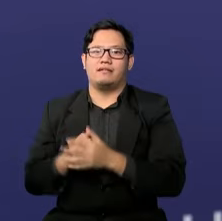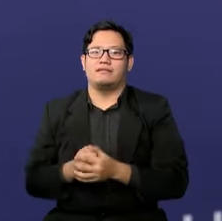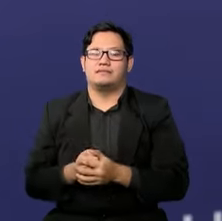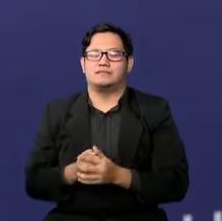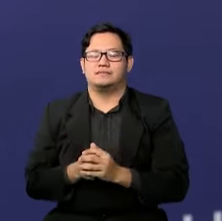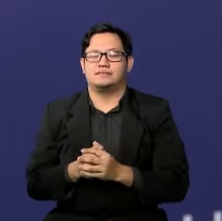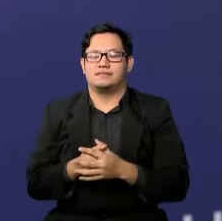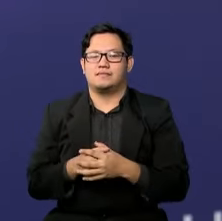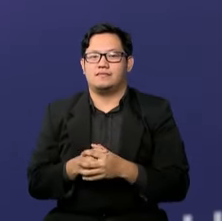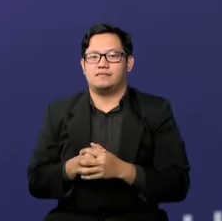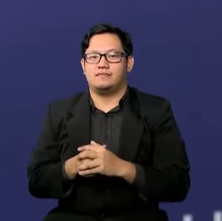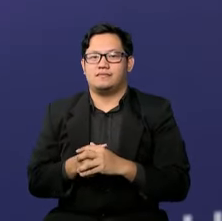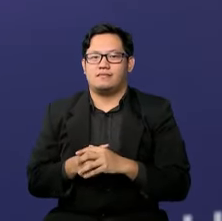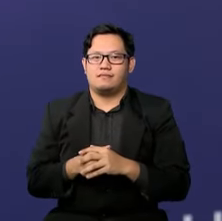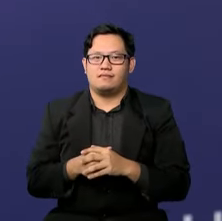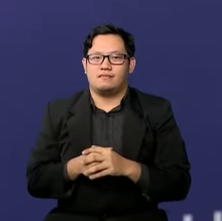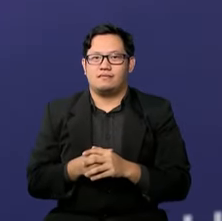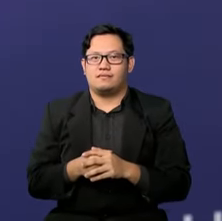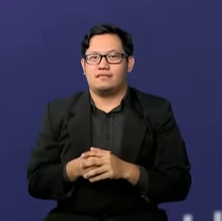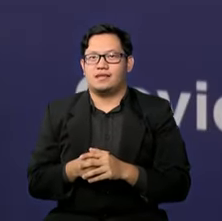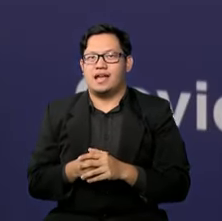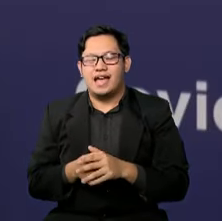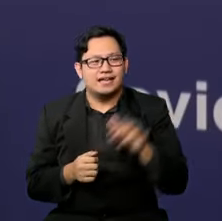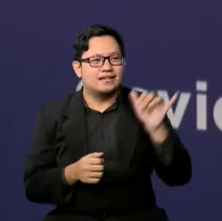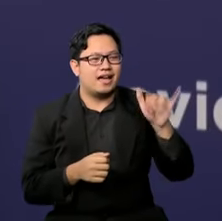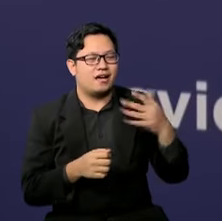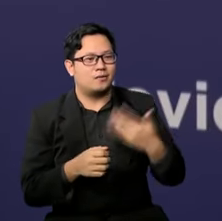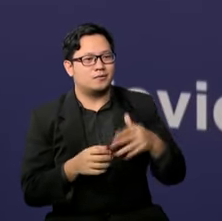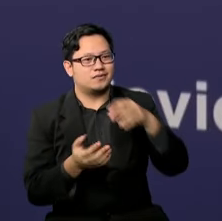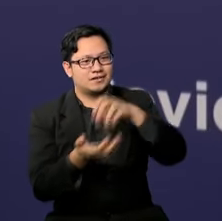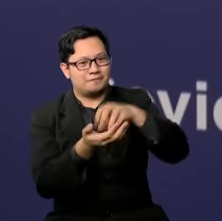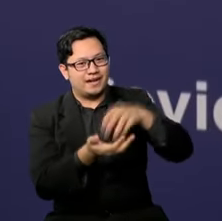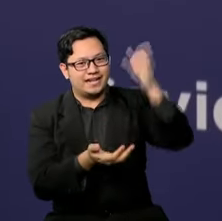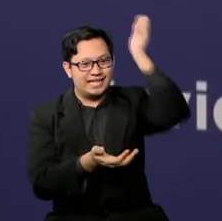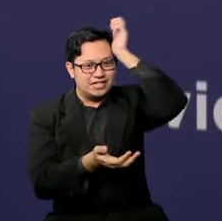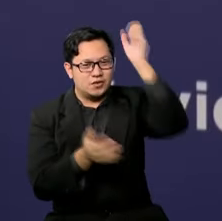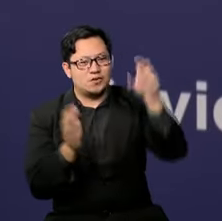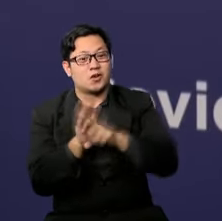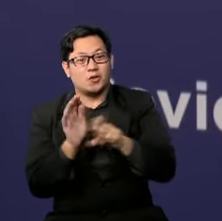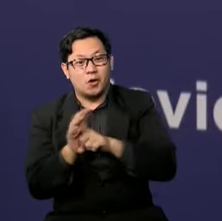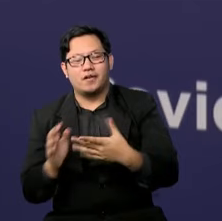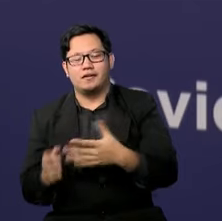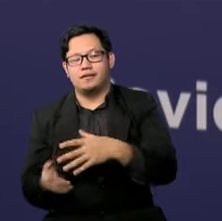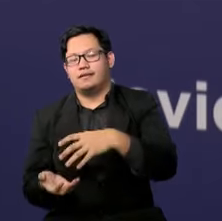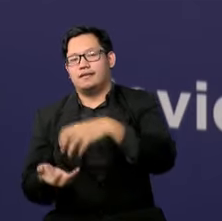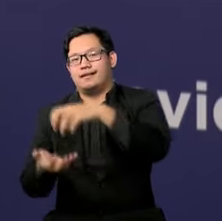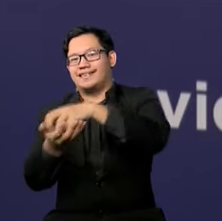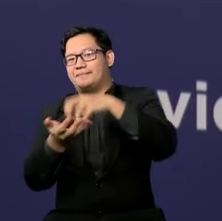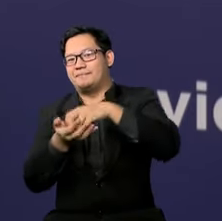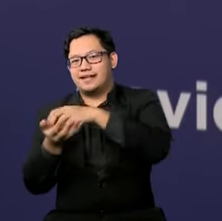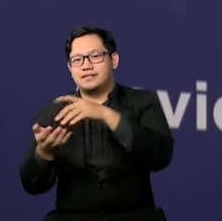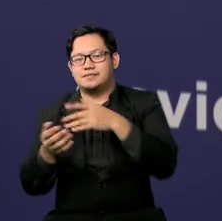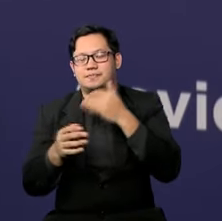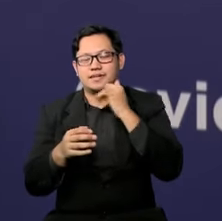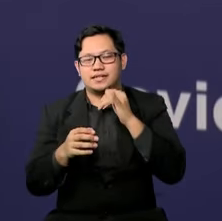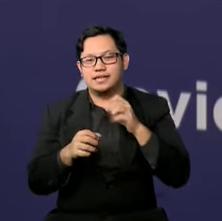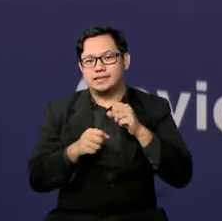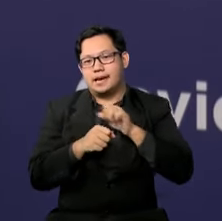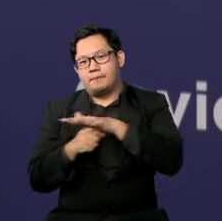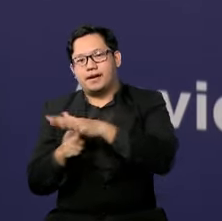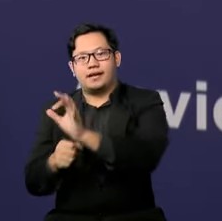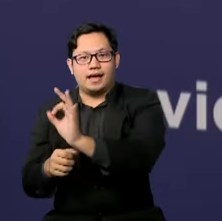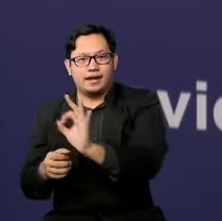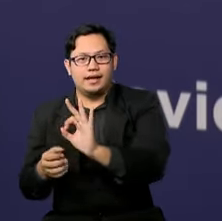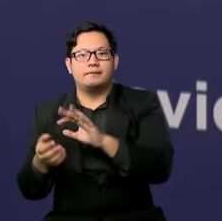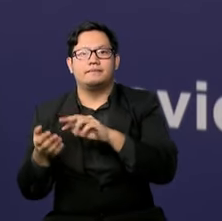abaikan ngomongnya manis Oke jadi untuk zona hijau ini misalnya gini dokter lah untuk daerah yang tidak terdampak memang kita akan membagi